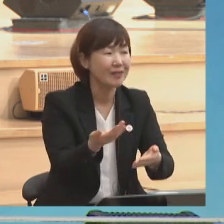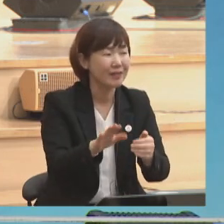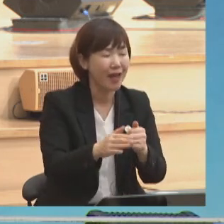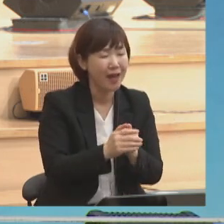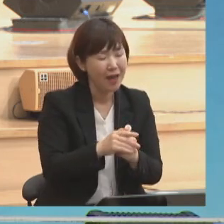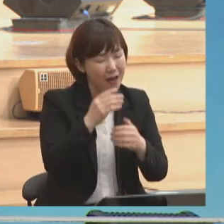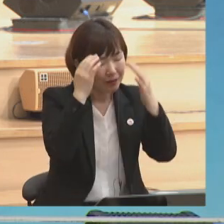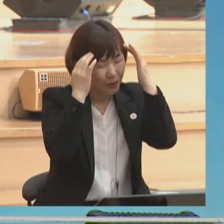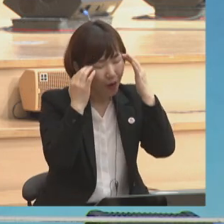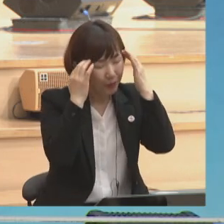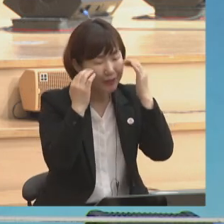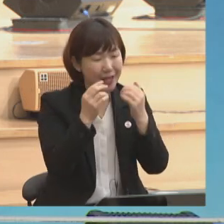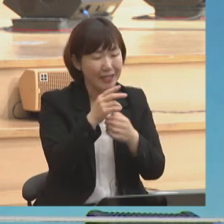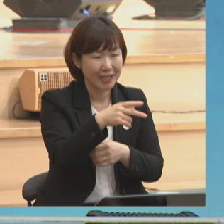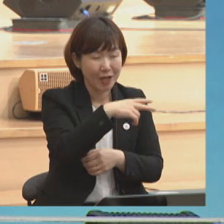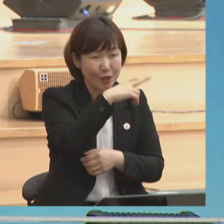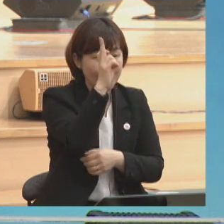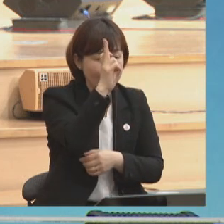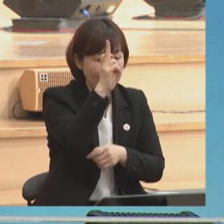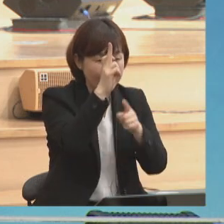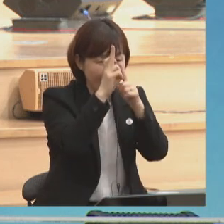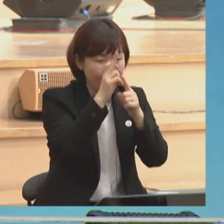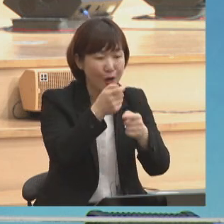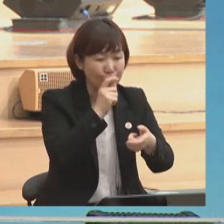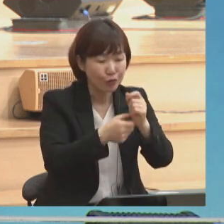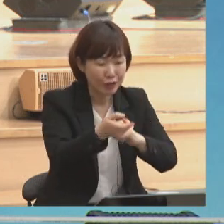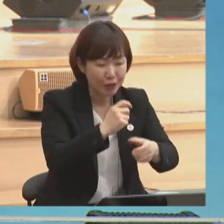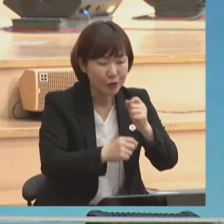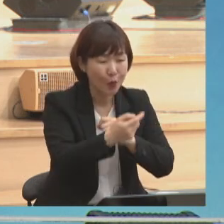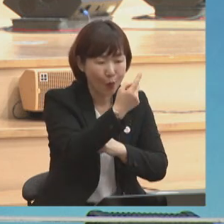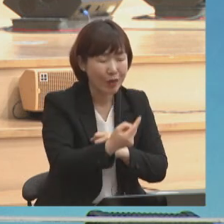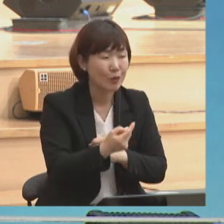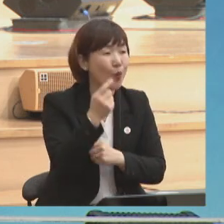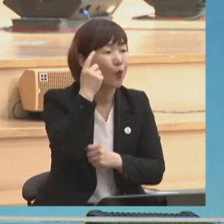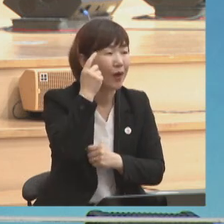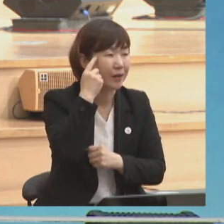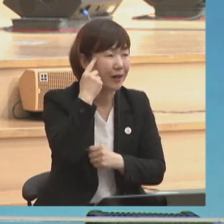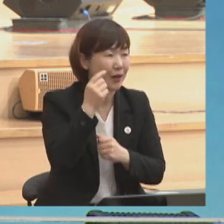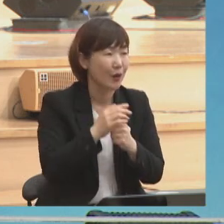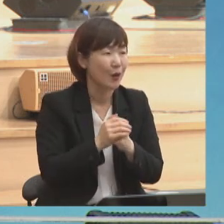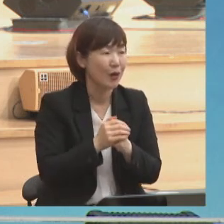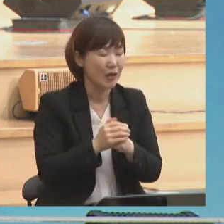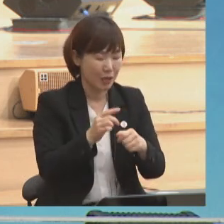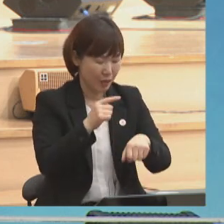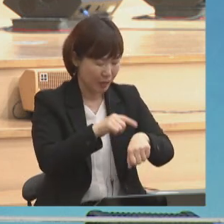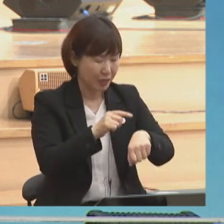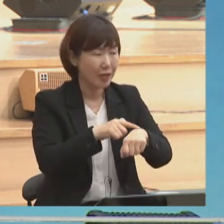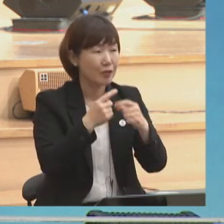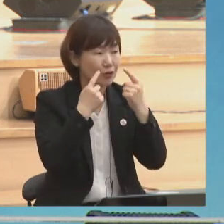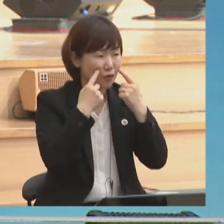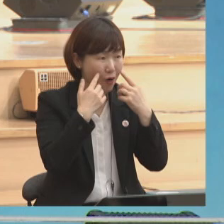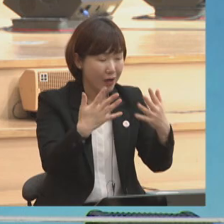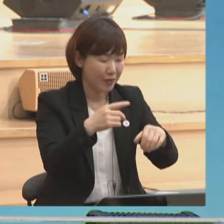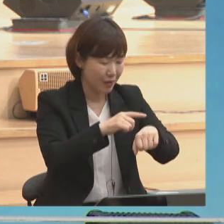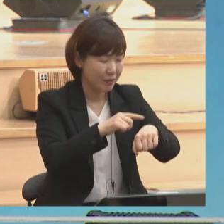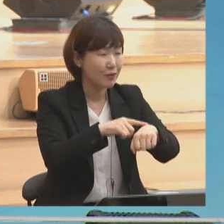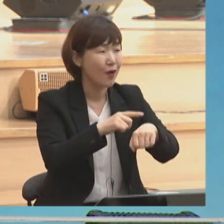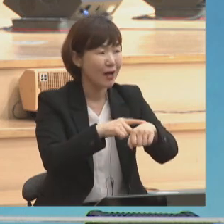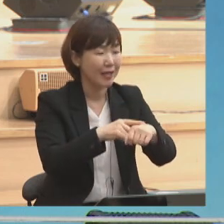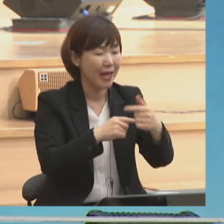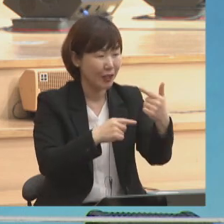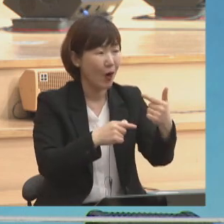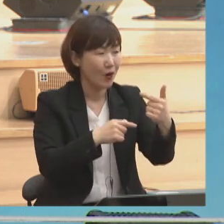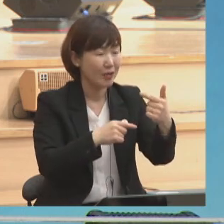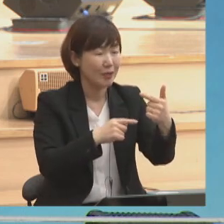물을 길러 나왔을까요? 성경 그걸 정확하게 지금 시각을 기록해요. 6시라고 6시라고